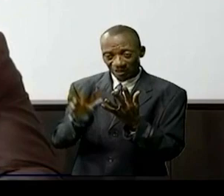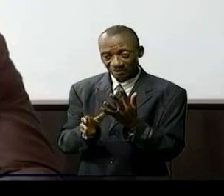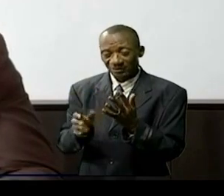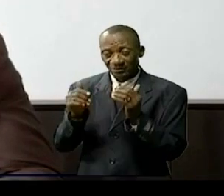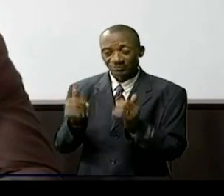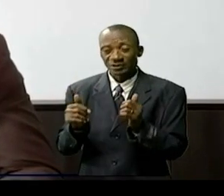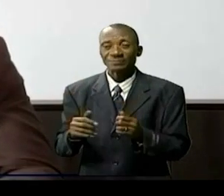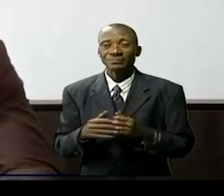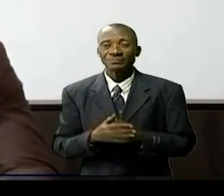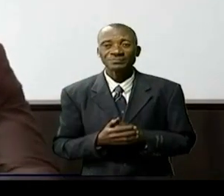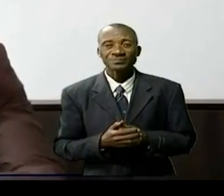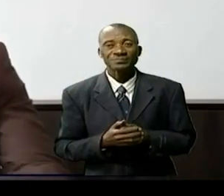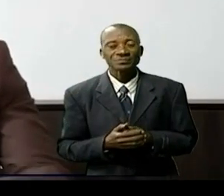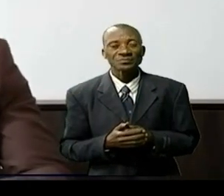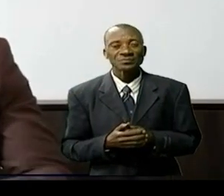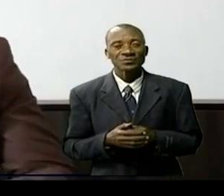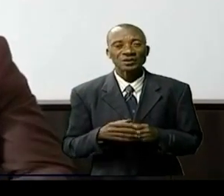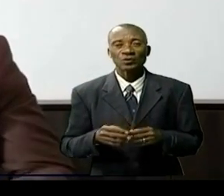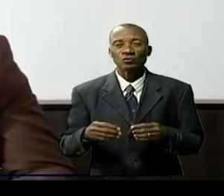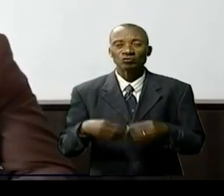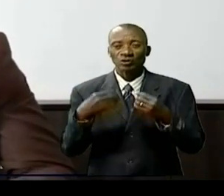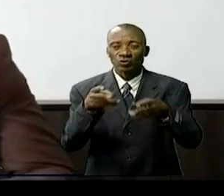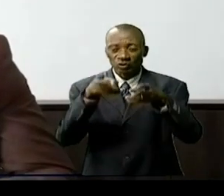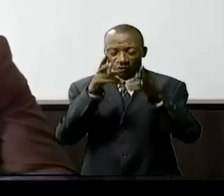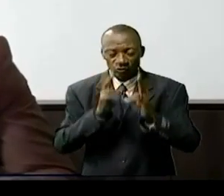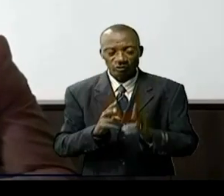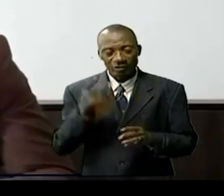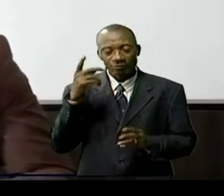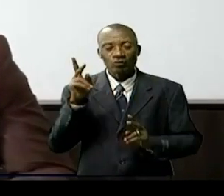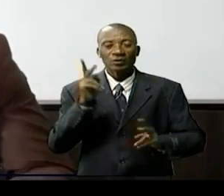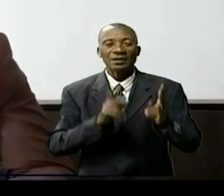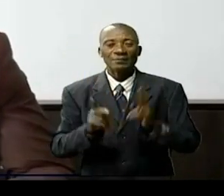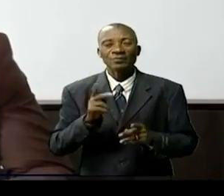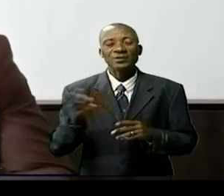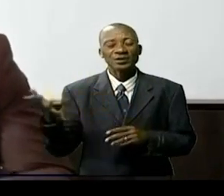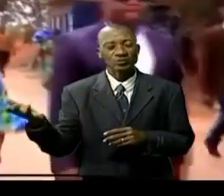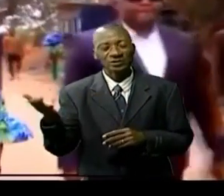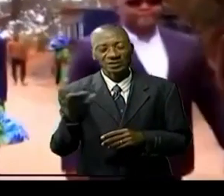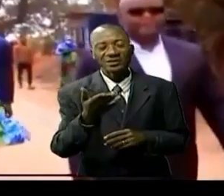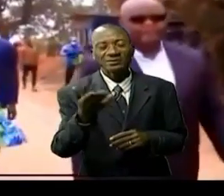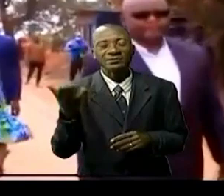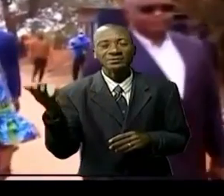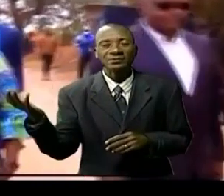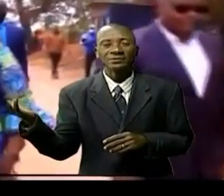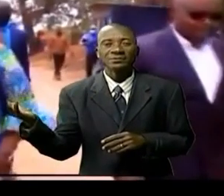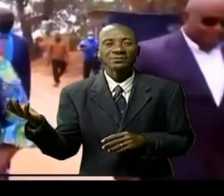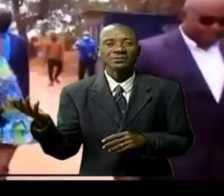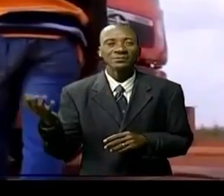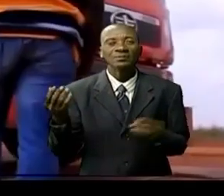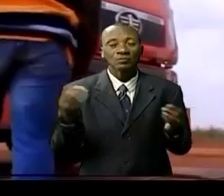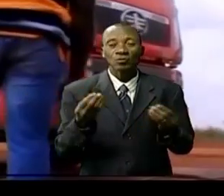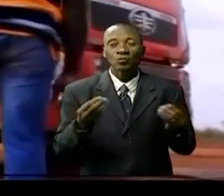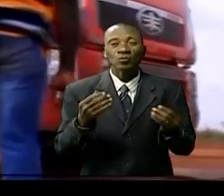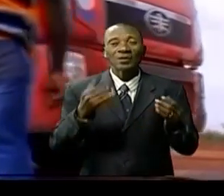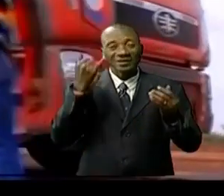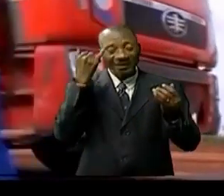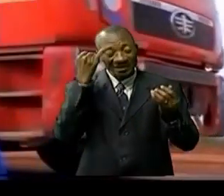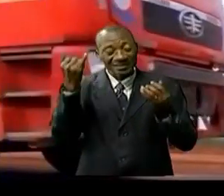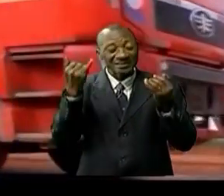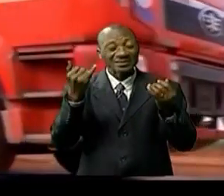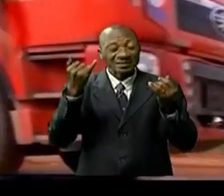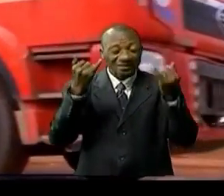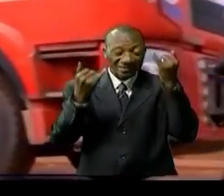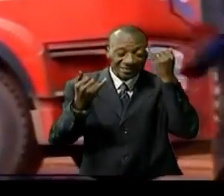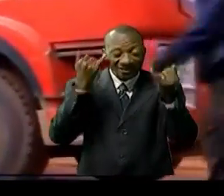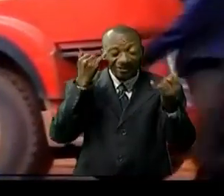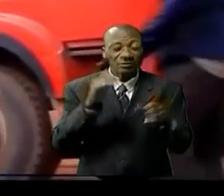toulonnais le bonheur à cette population fait preuve de savoir faire de beaucoup d'initiatives aujourd'hui les choses sont